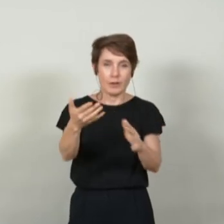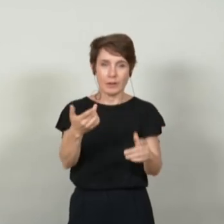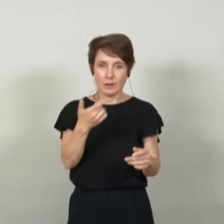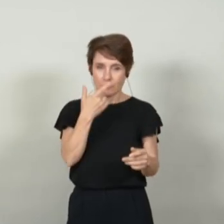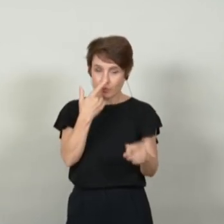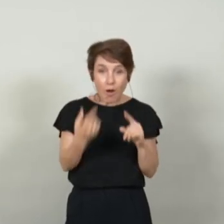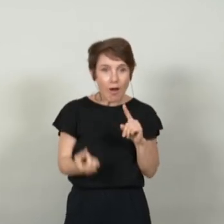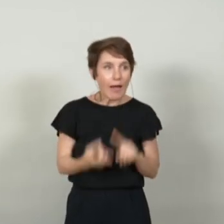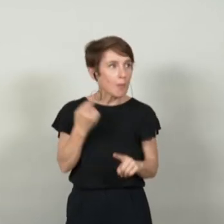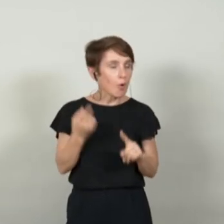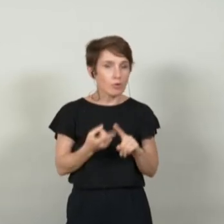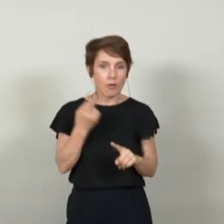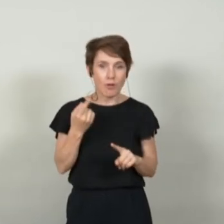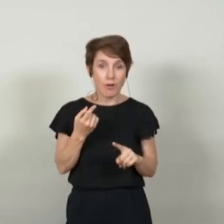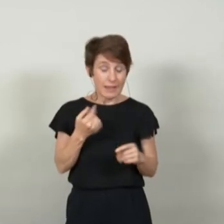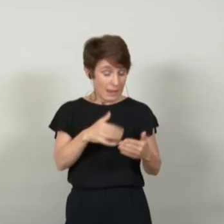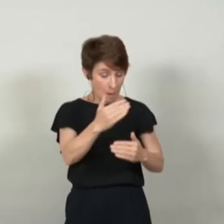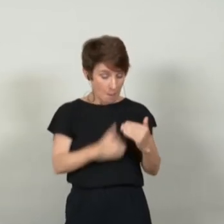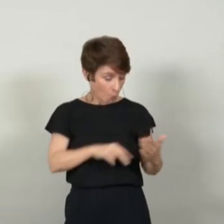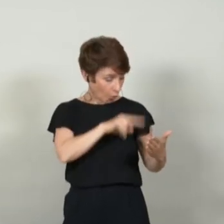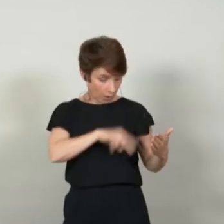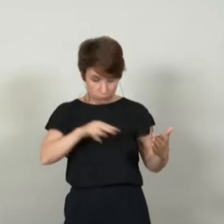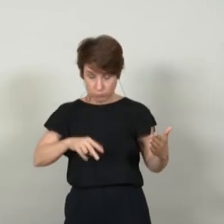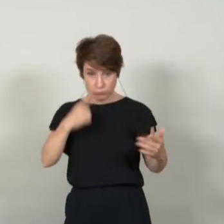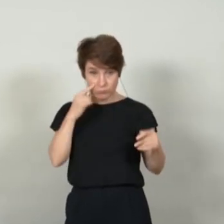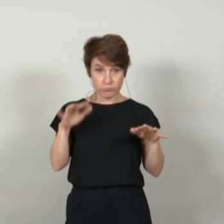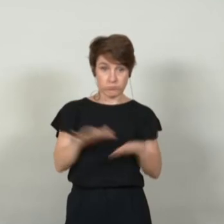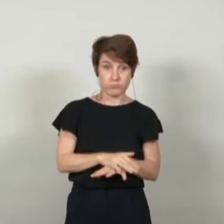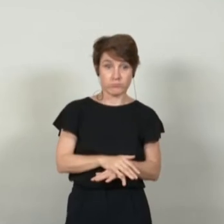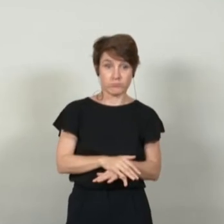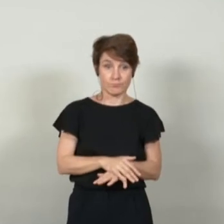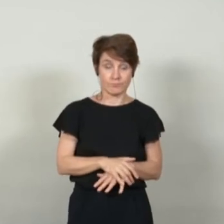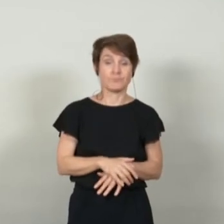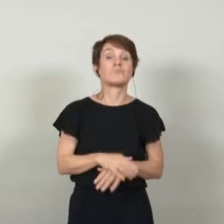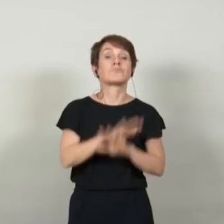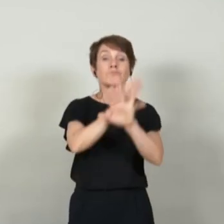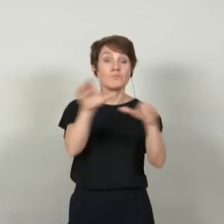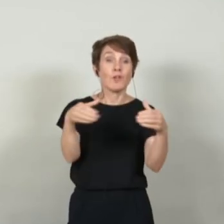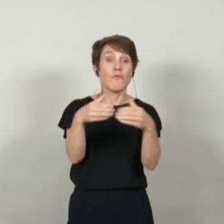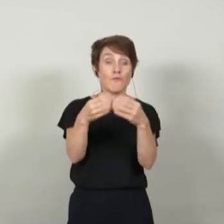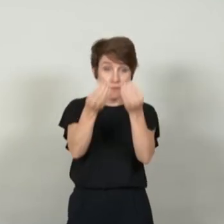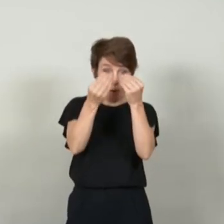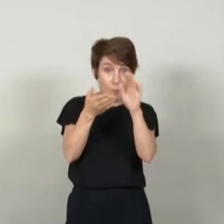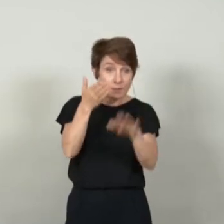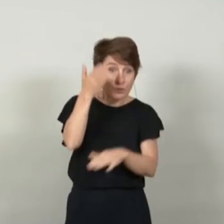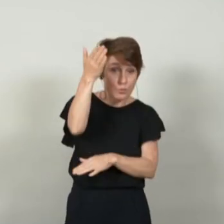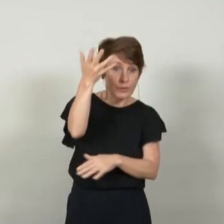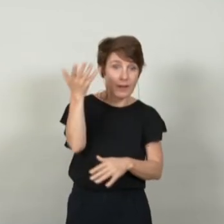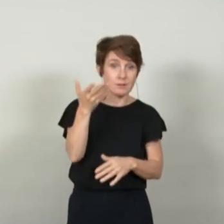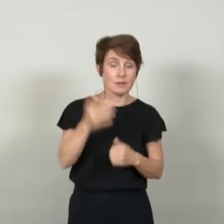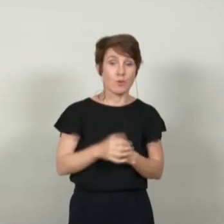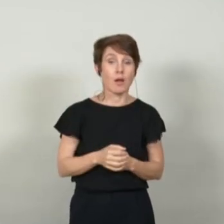de le trouver durant le programme et je l'ai pas trouvé qu'est-ce que j'entends par formation j'entends effectivement la formation effectivement